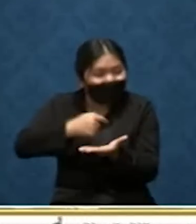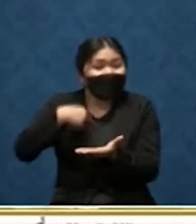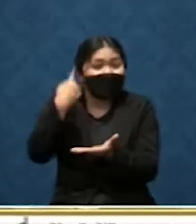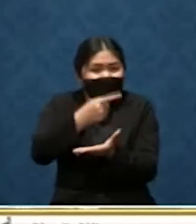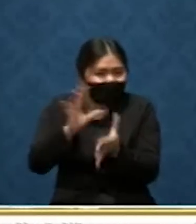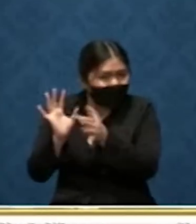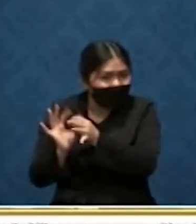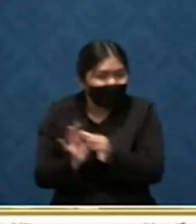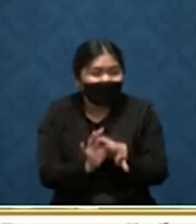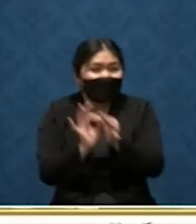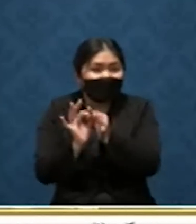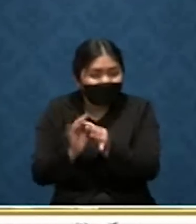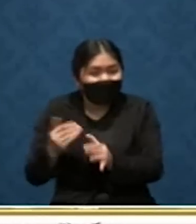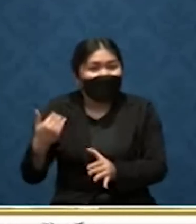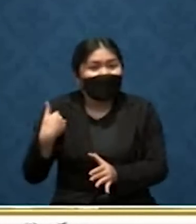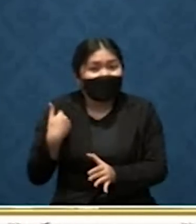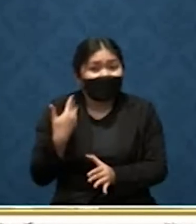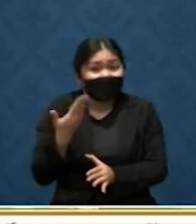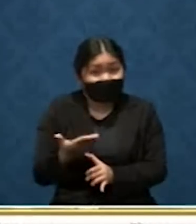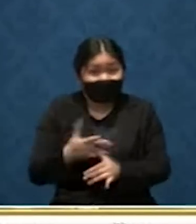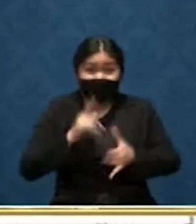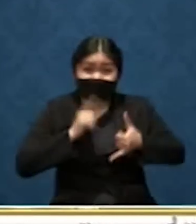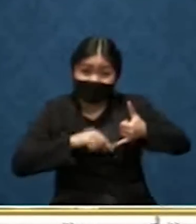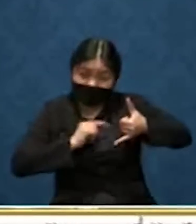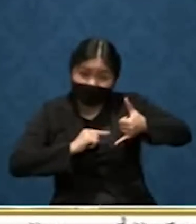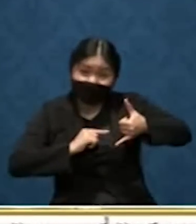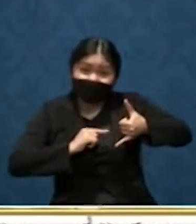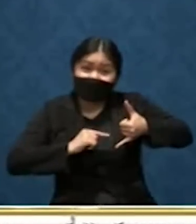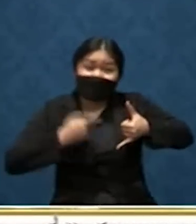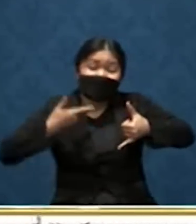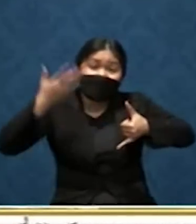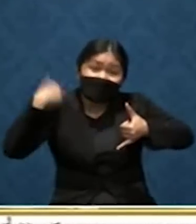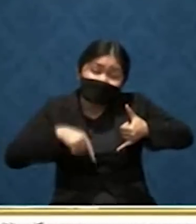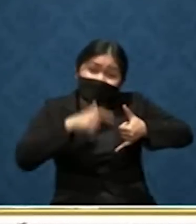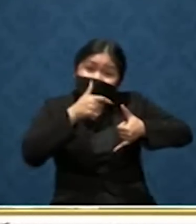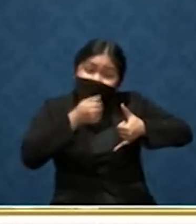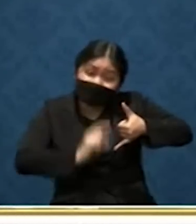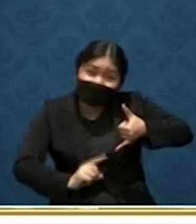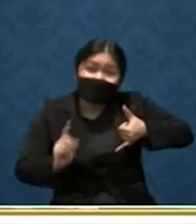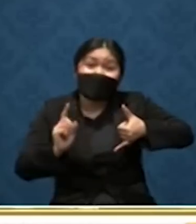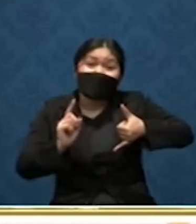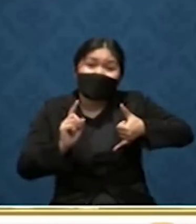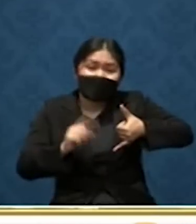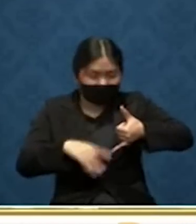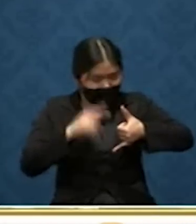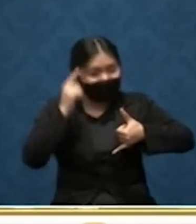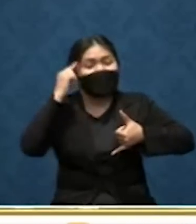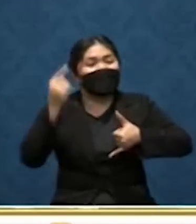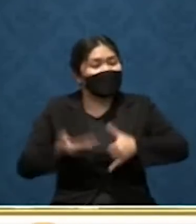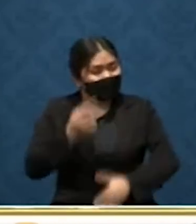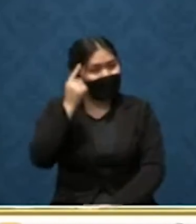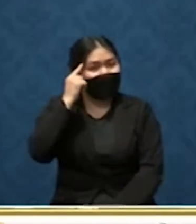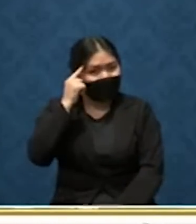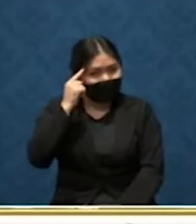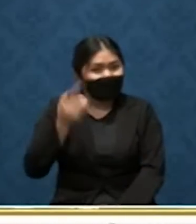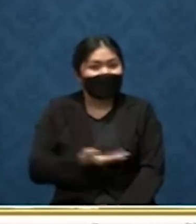มีหรือ จะไม่รู้วา crossesing A คนนี้พืนเพเป็คน Mill น Largeรู้แ่อน แต่ เมื่อ